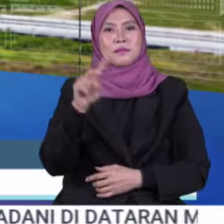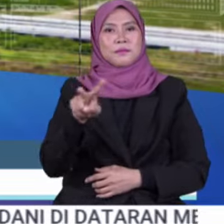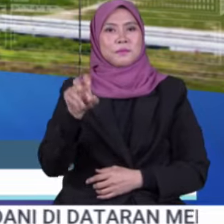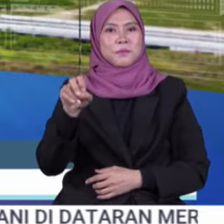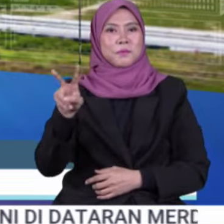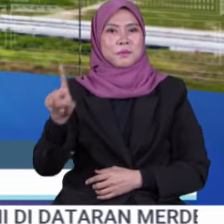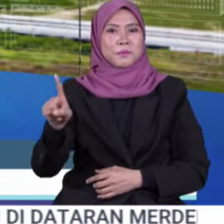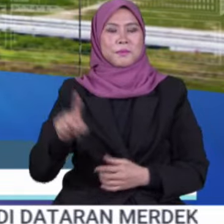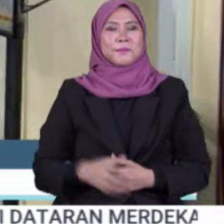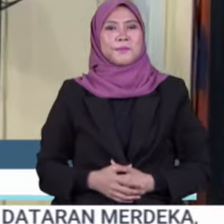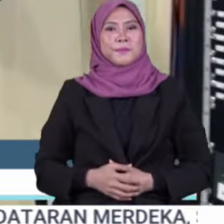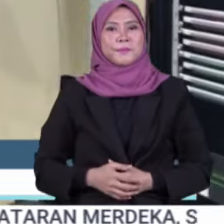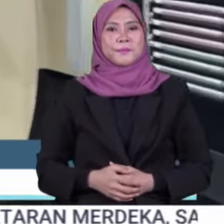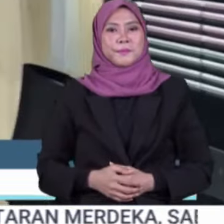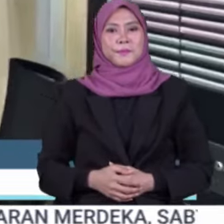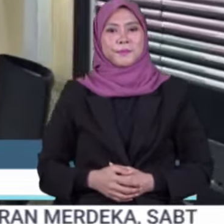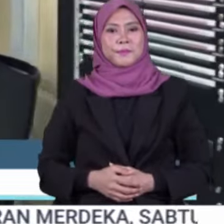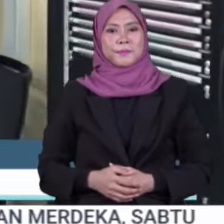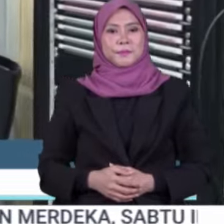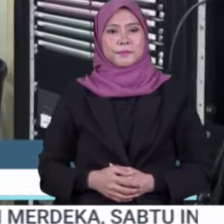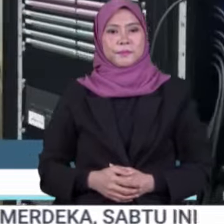2021.